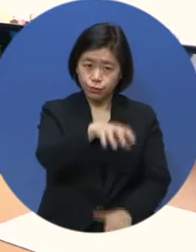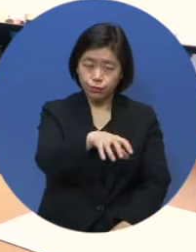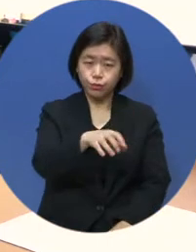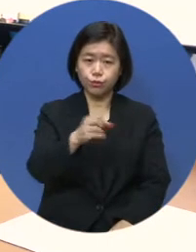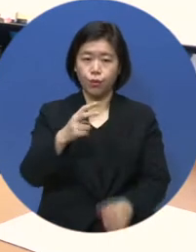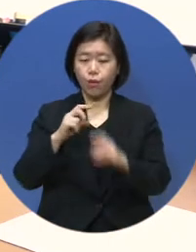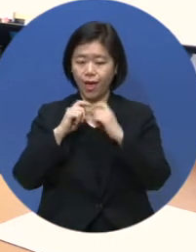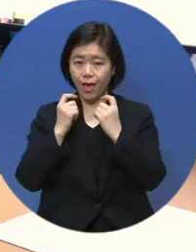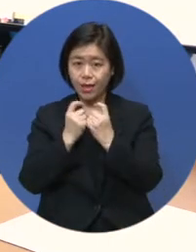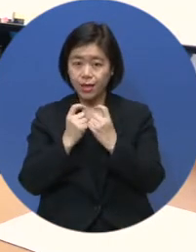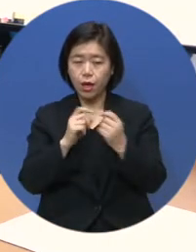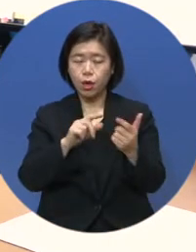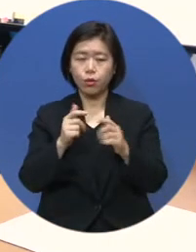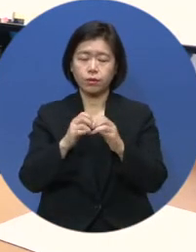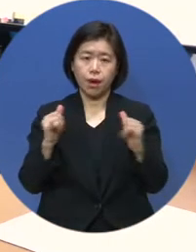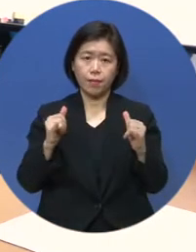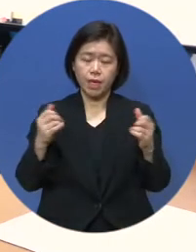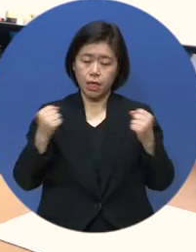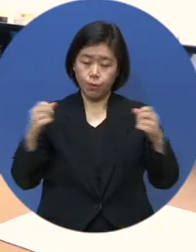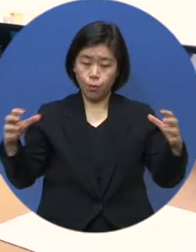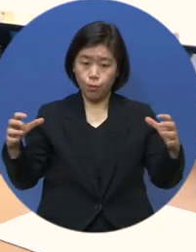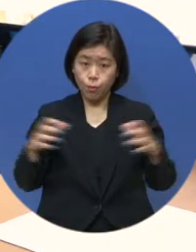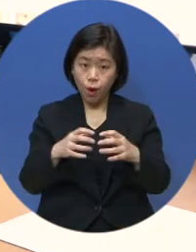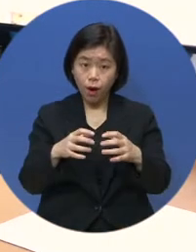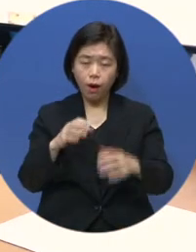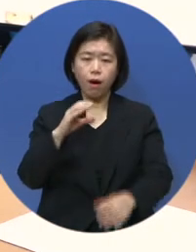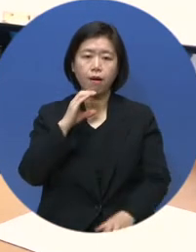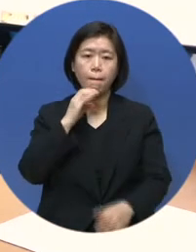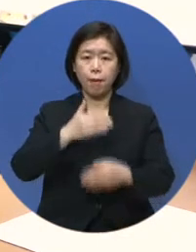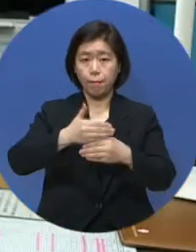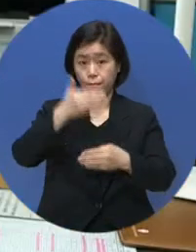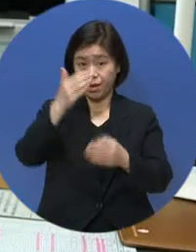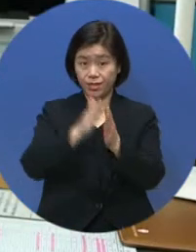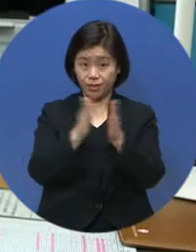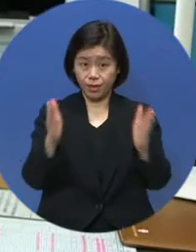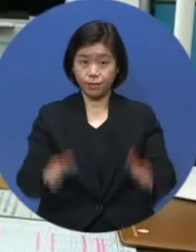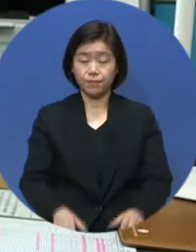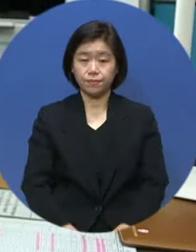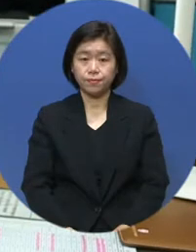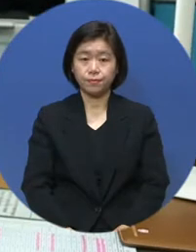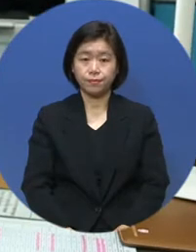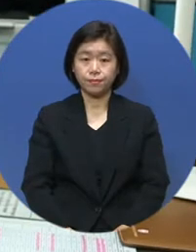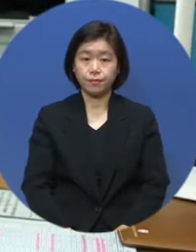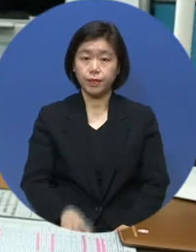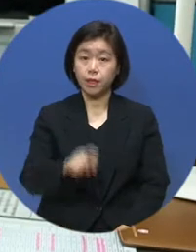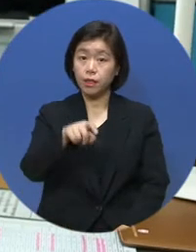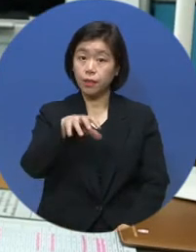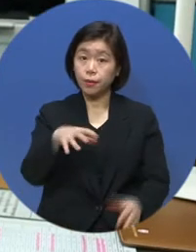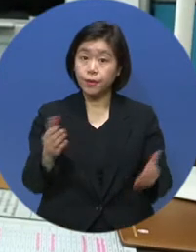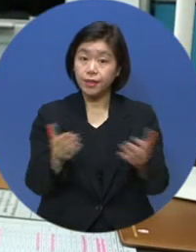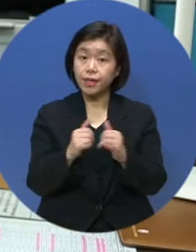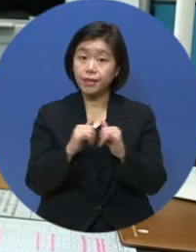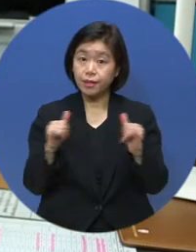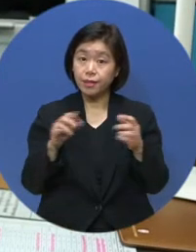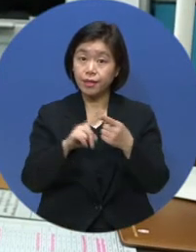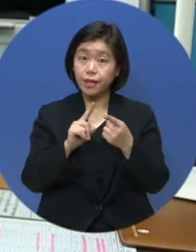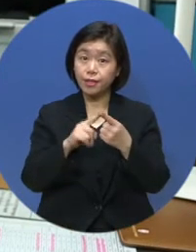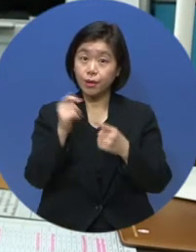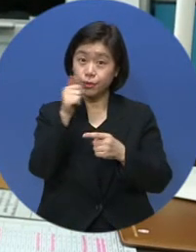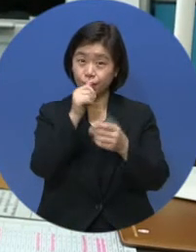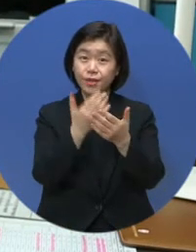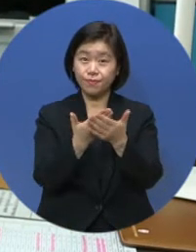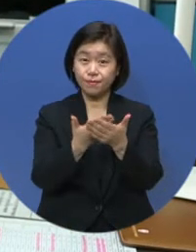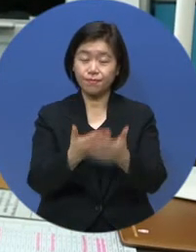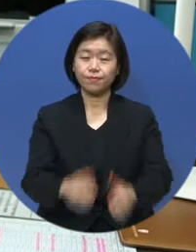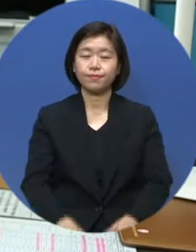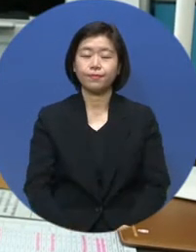만든 그런 의미 있는 그런 카페가 되지 않겠나 생각이 듭니다. 현재 카페에서 일하고 있는 직원들에 대해서 소개해 주신다면 어떻게 해줄 수